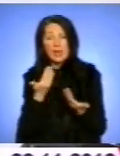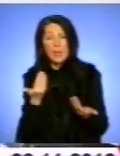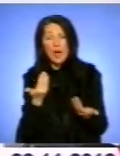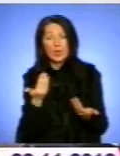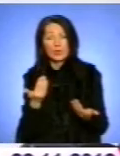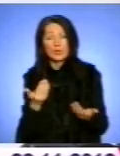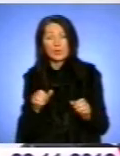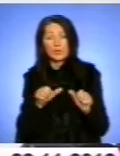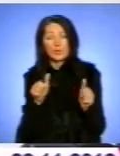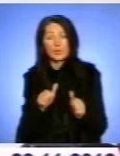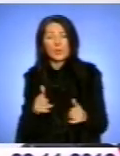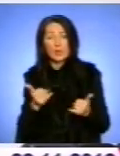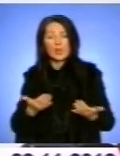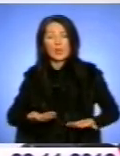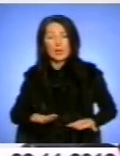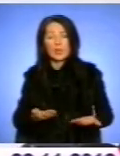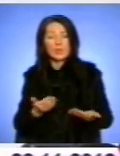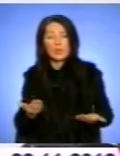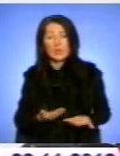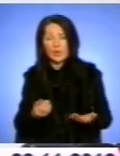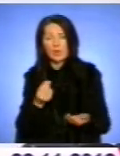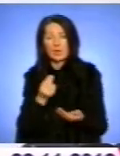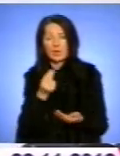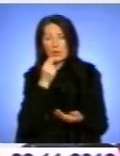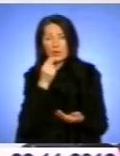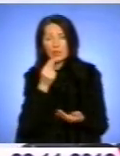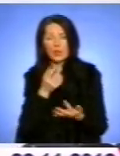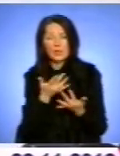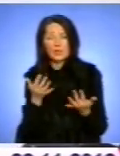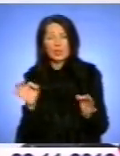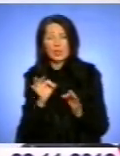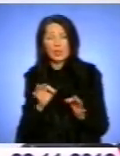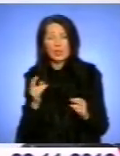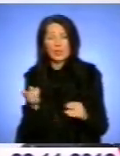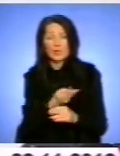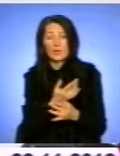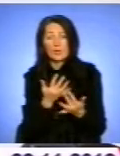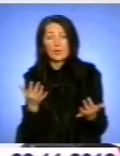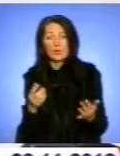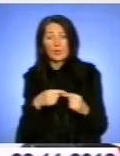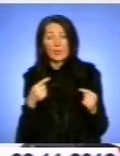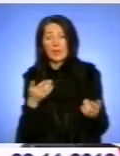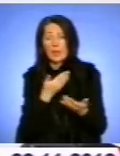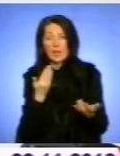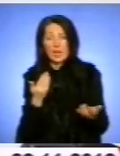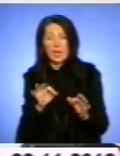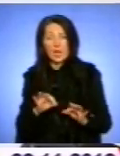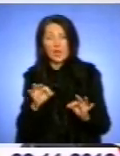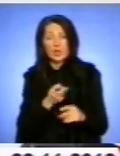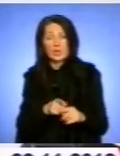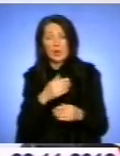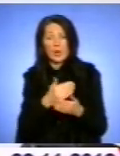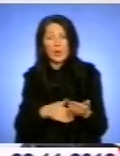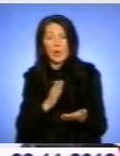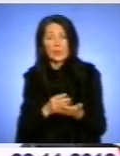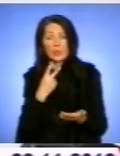форм для існування, ні проживання, ні позбавлені всякого майна. Тобто ця програма є